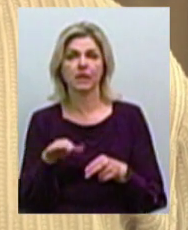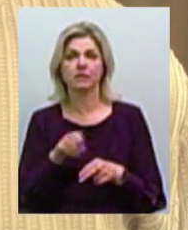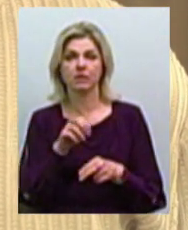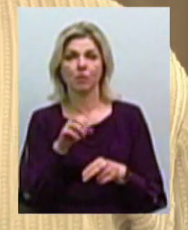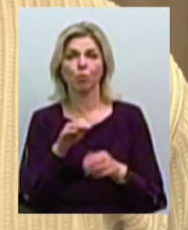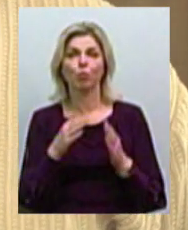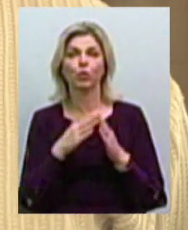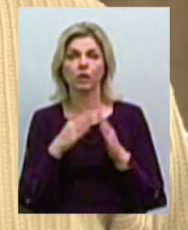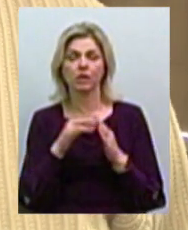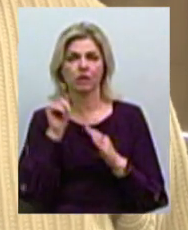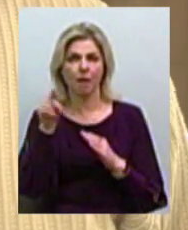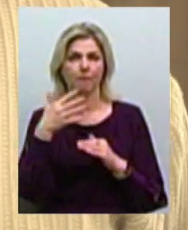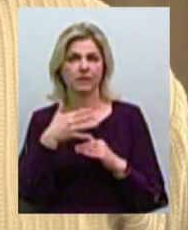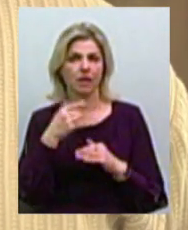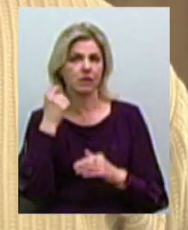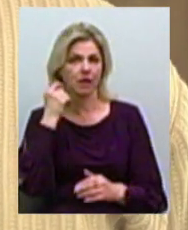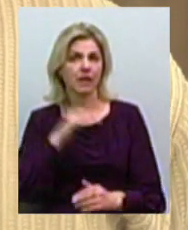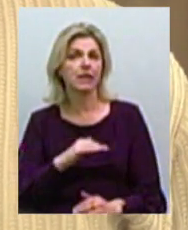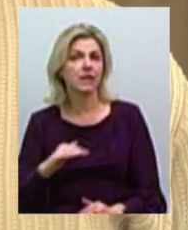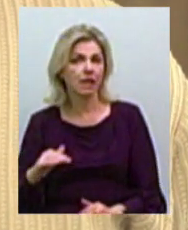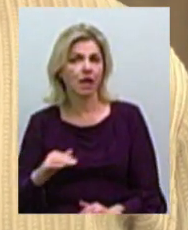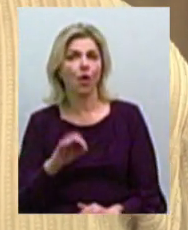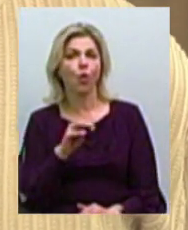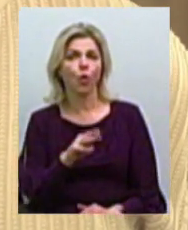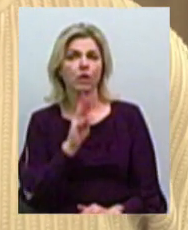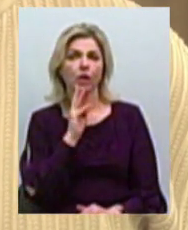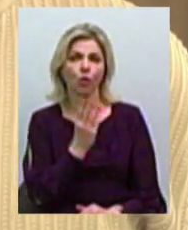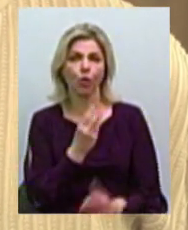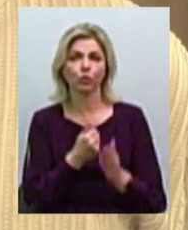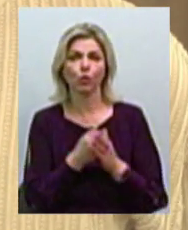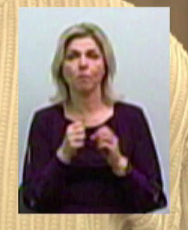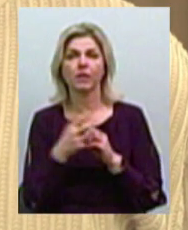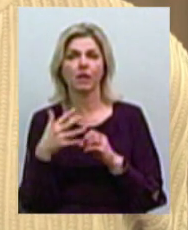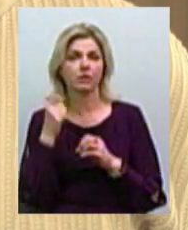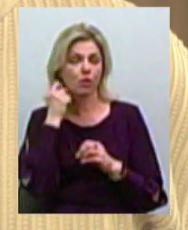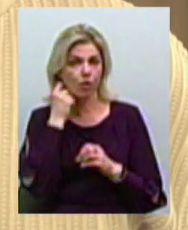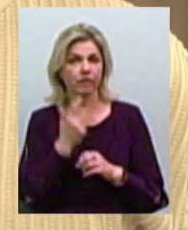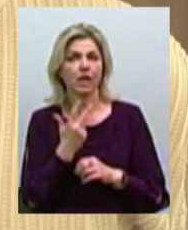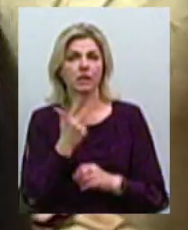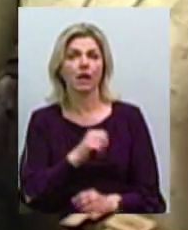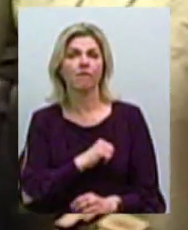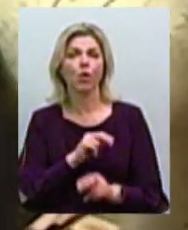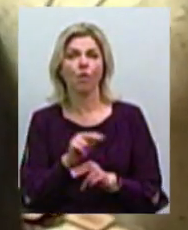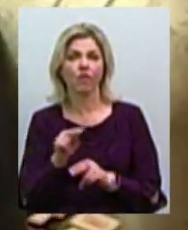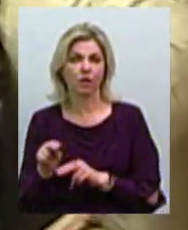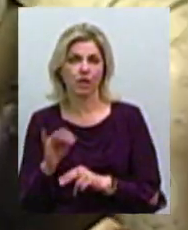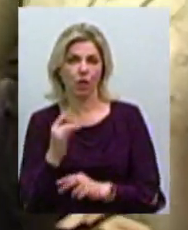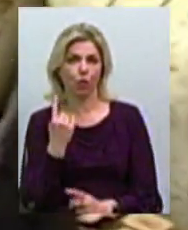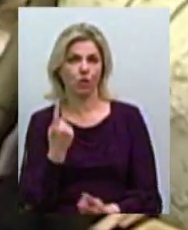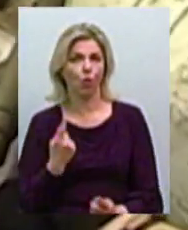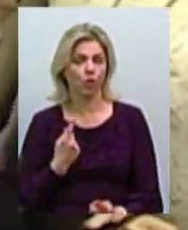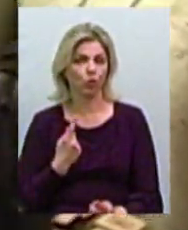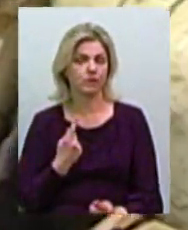50 дітей від 3 до 15 років. Три виховательки і один охоронець. Одного з